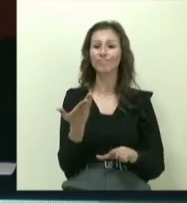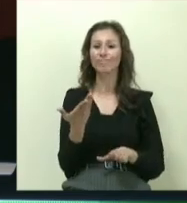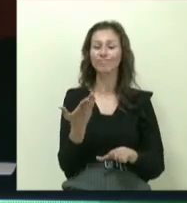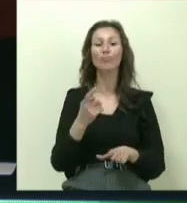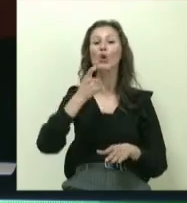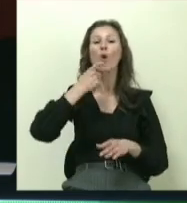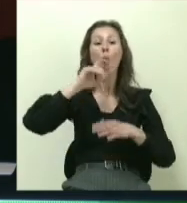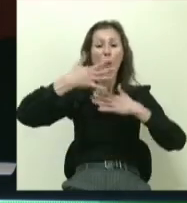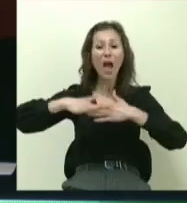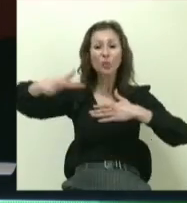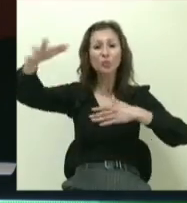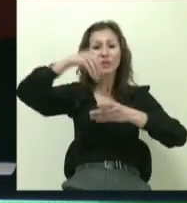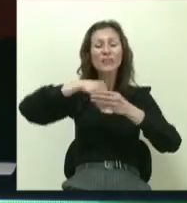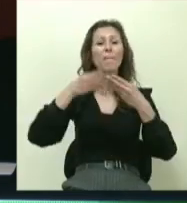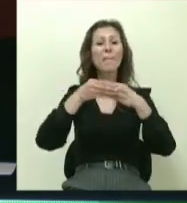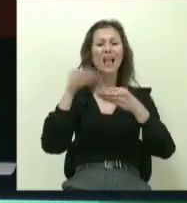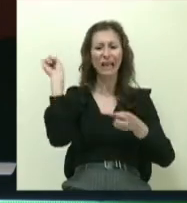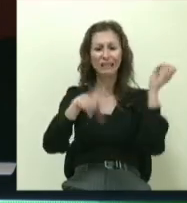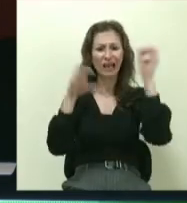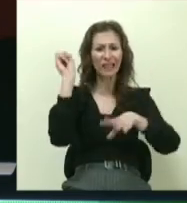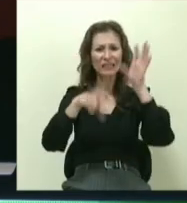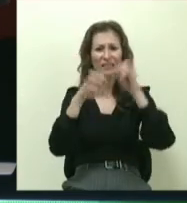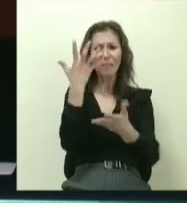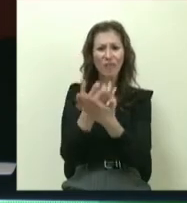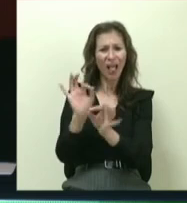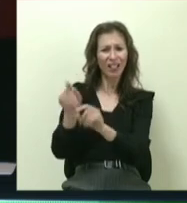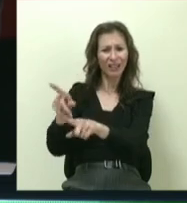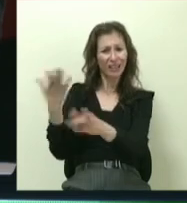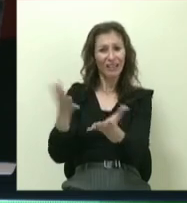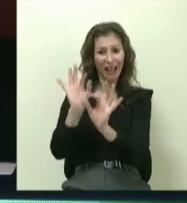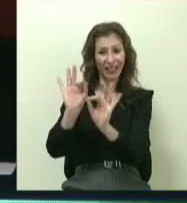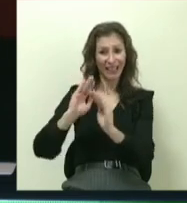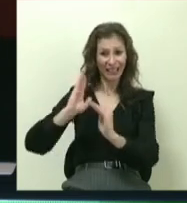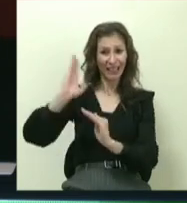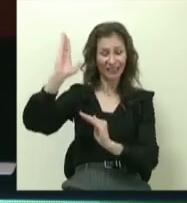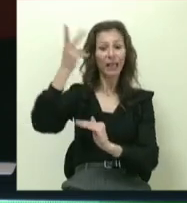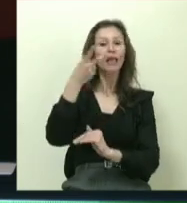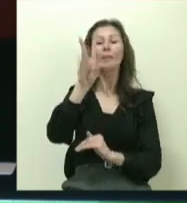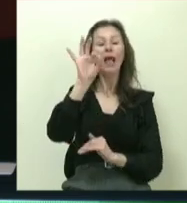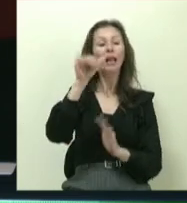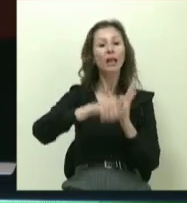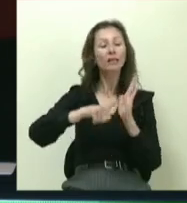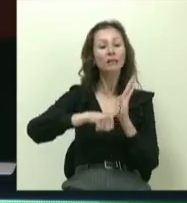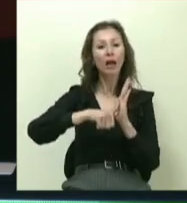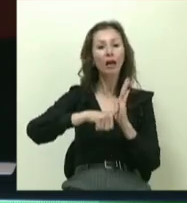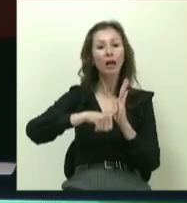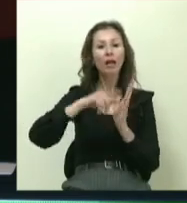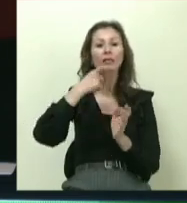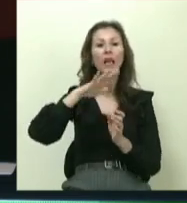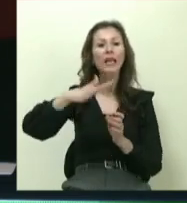okyanuslardaki plastik atık mevcut oranlarda artmaya devam ederse 2050'ye geldiğimizde